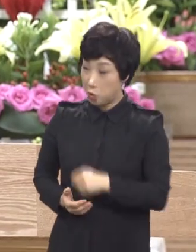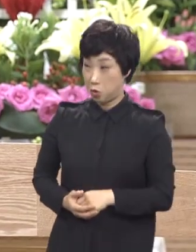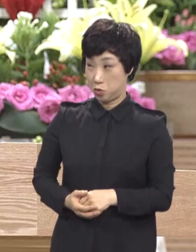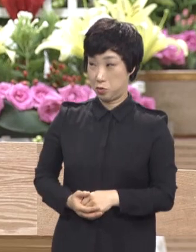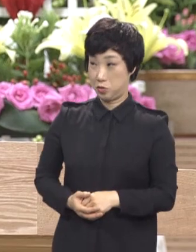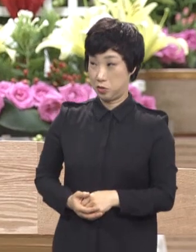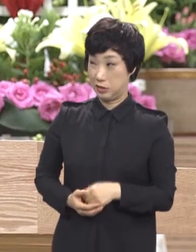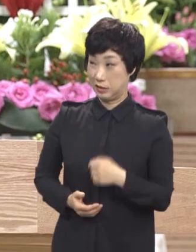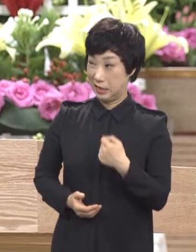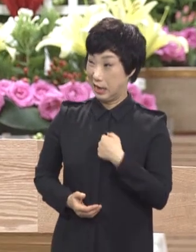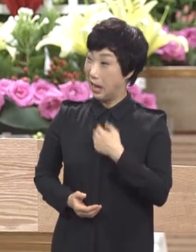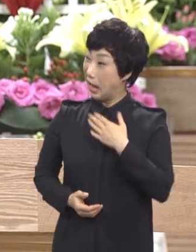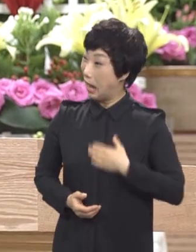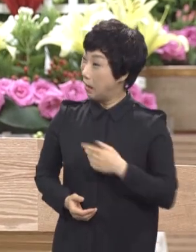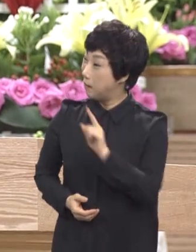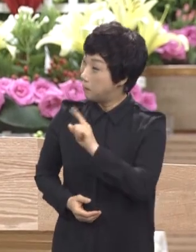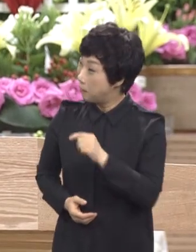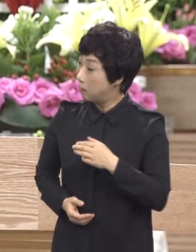내가 아는 것은